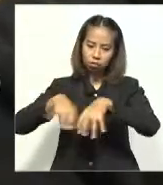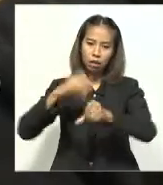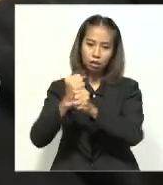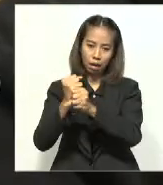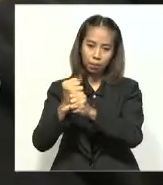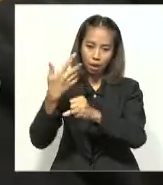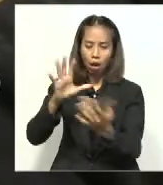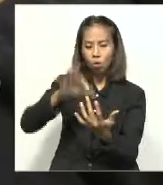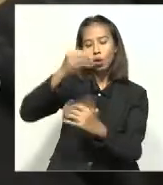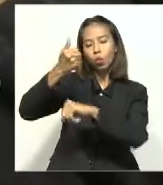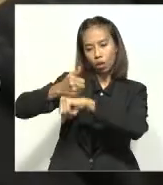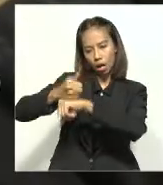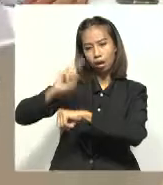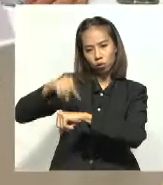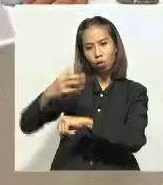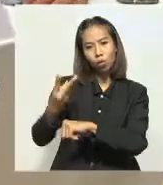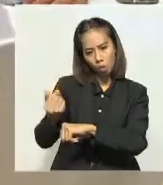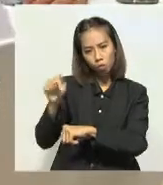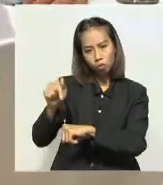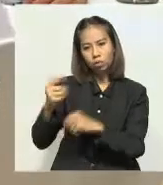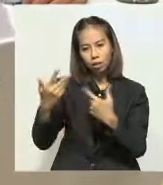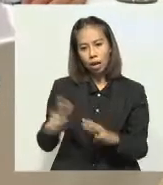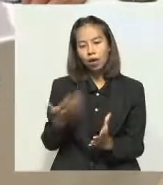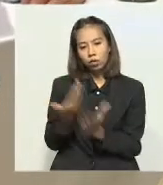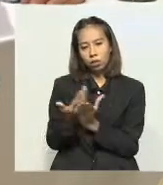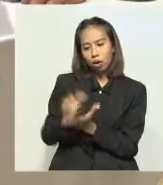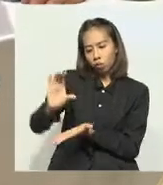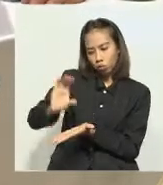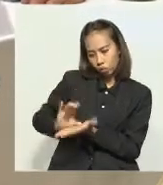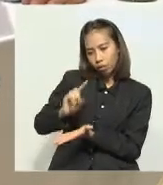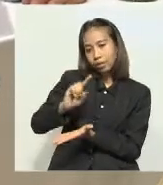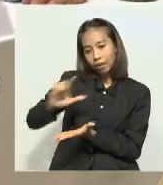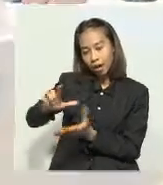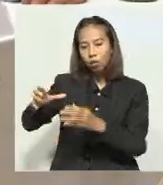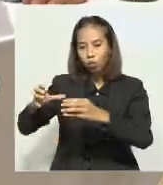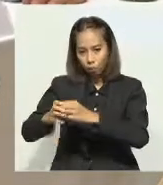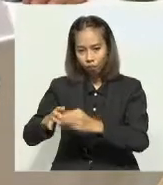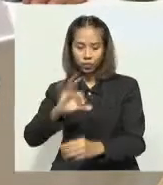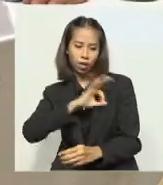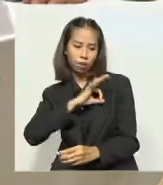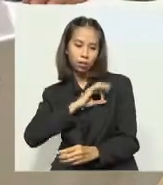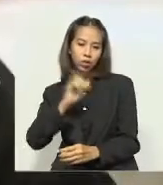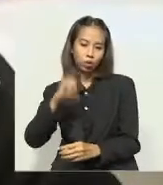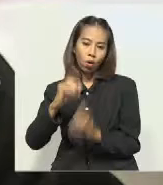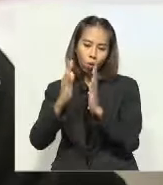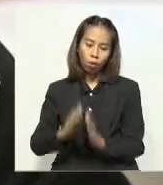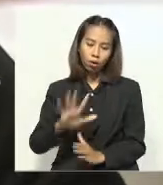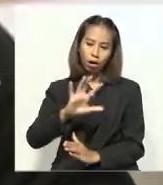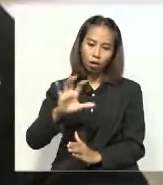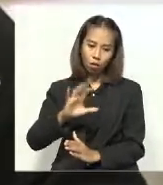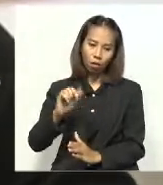เร็วนอกจากนี้ต้องดำเนินการจัดหาทุนประเดิมพรรค1ล้านบาทหาสมาชิกพรรคให้ได้500คนภาย